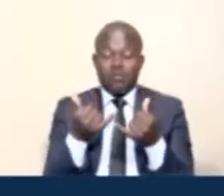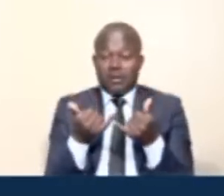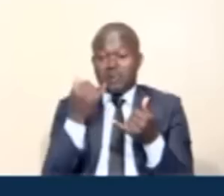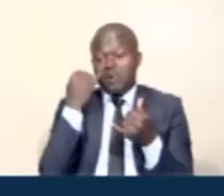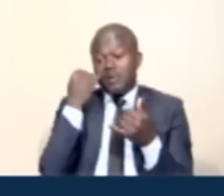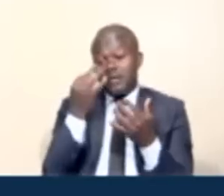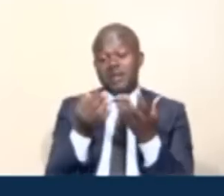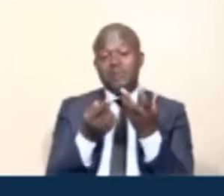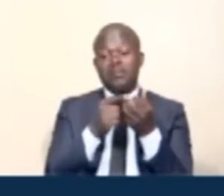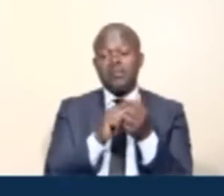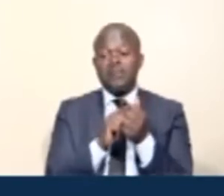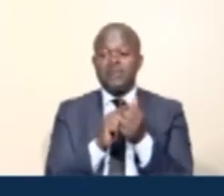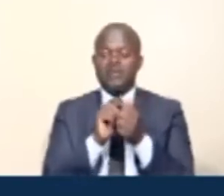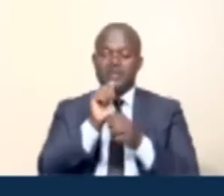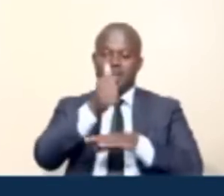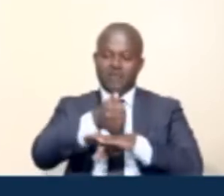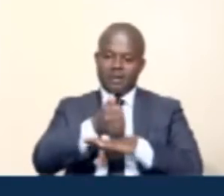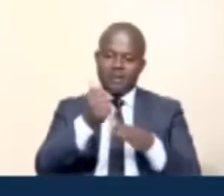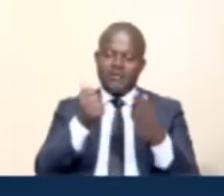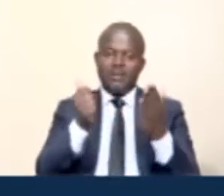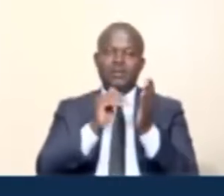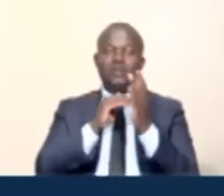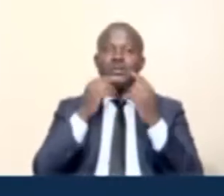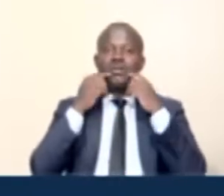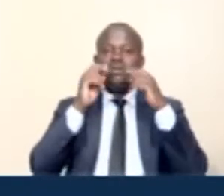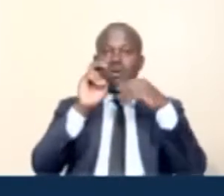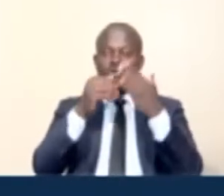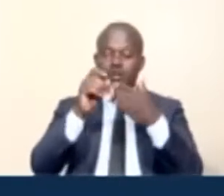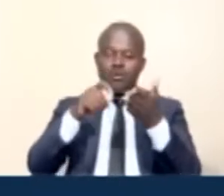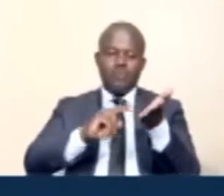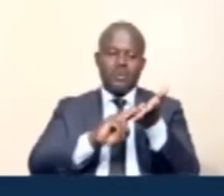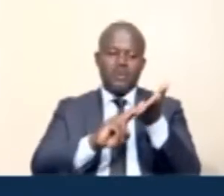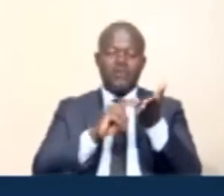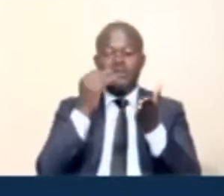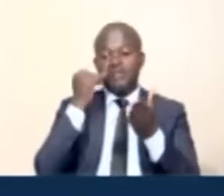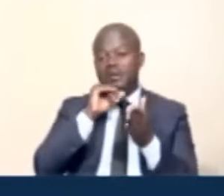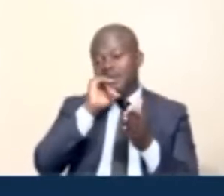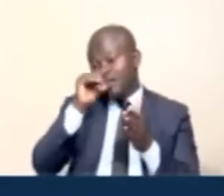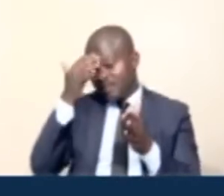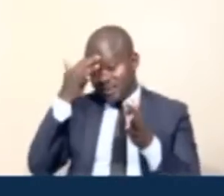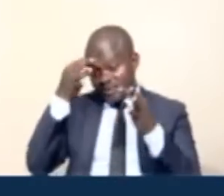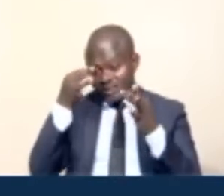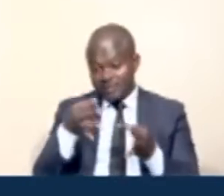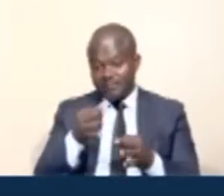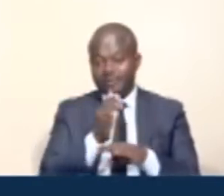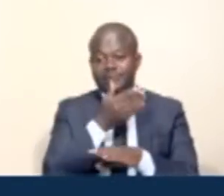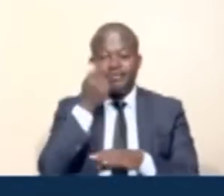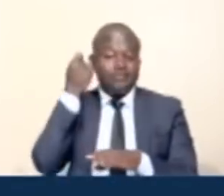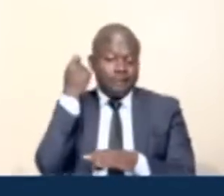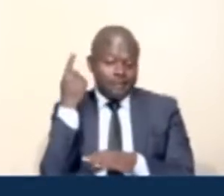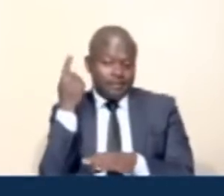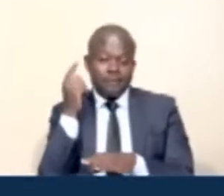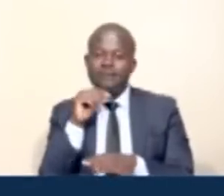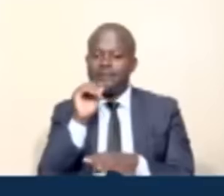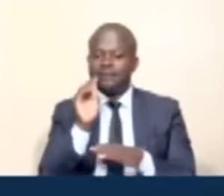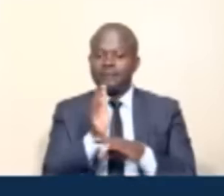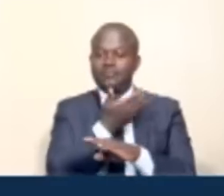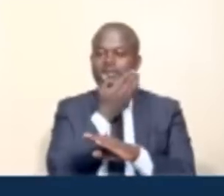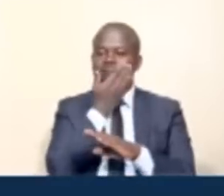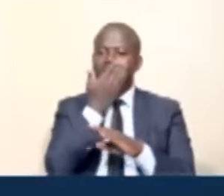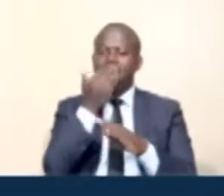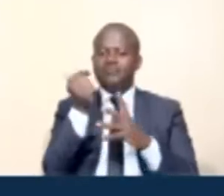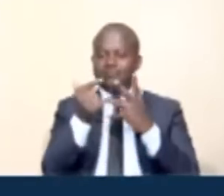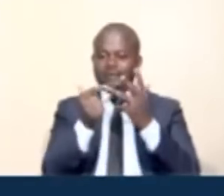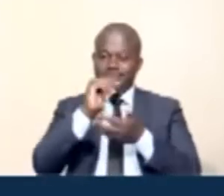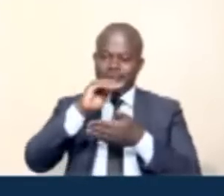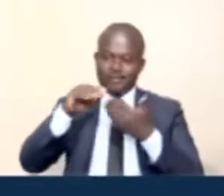mubazi yarashyizweho ikavuga ko igomba gukoreshwa, niba nta kindi cyemezo cyayivanyeho birumvikana ko nta cyayivanyeho. Ibyo ngibyo